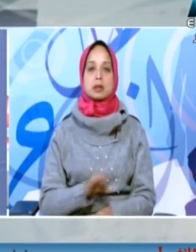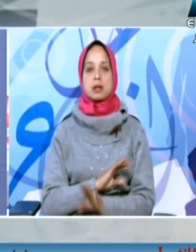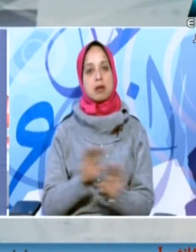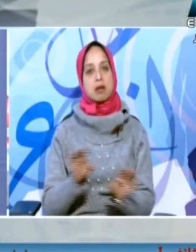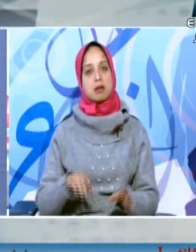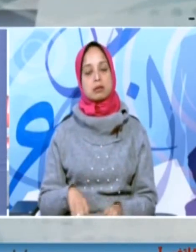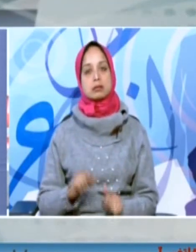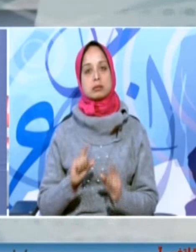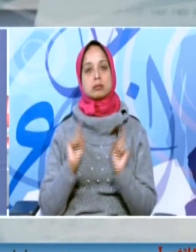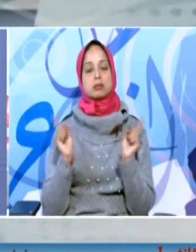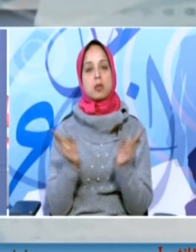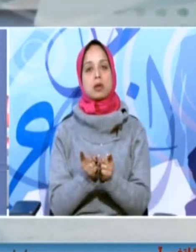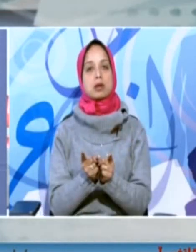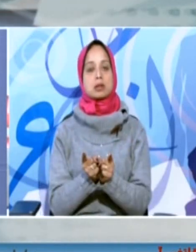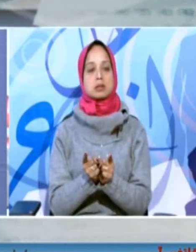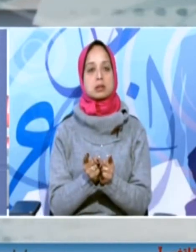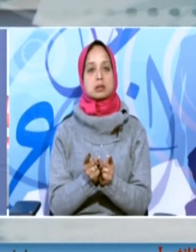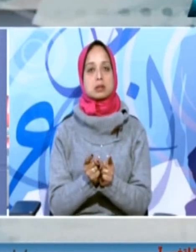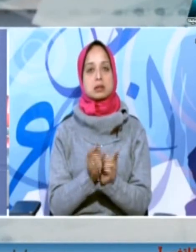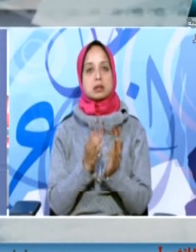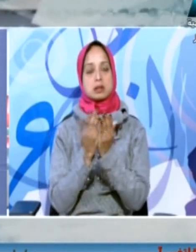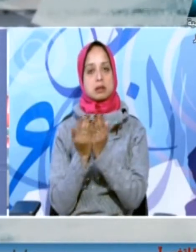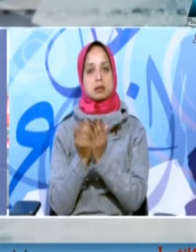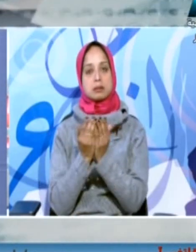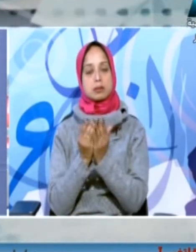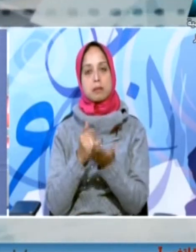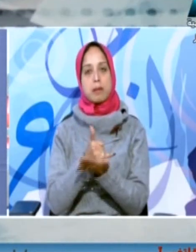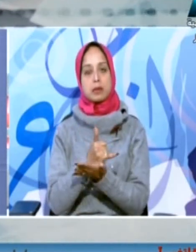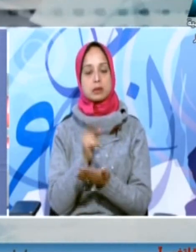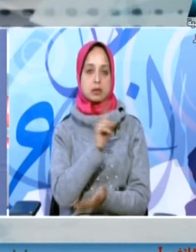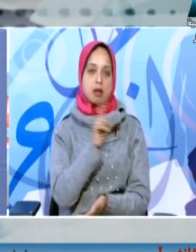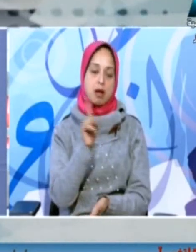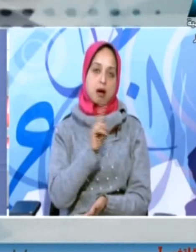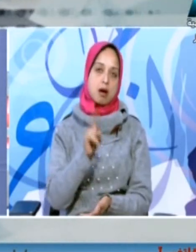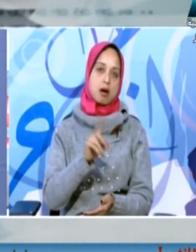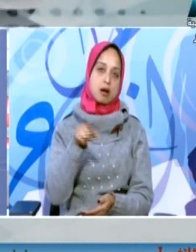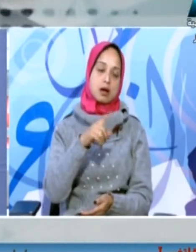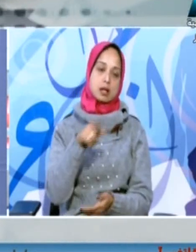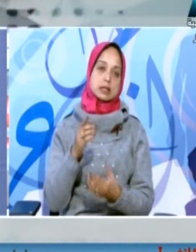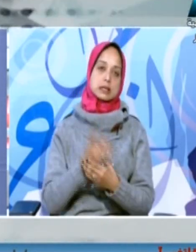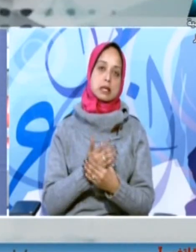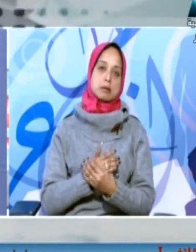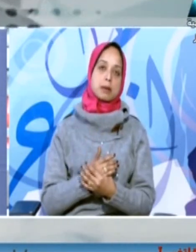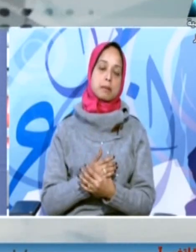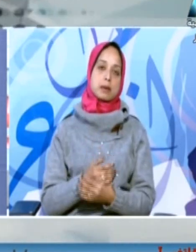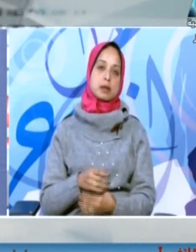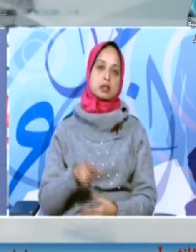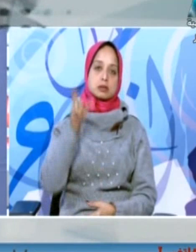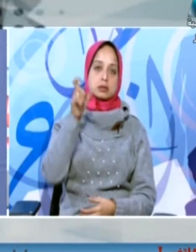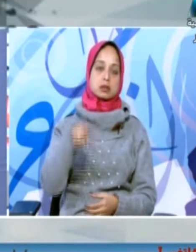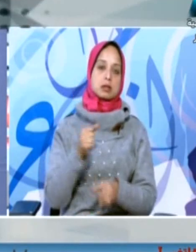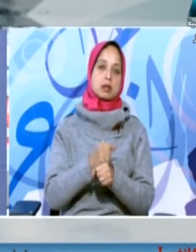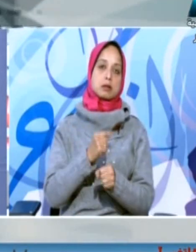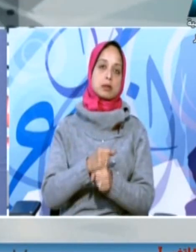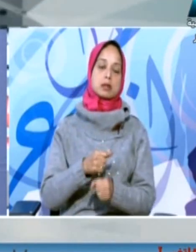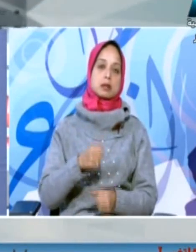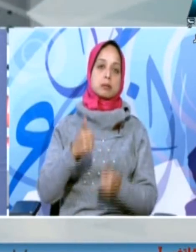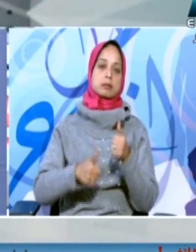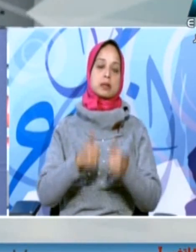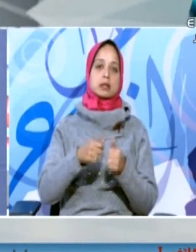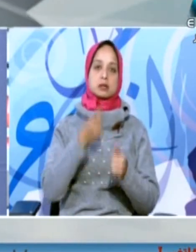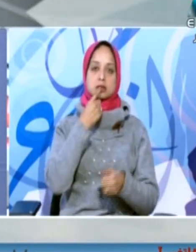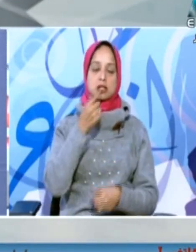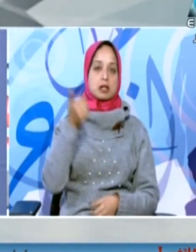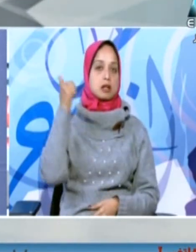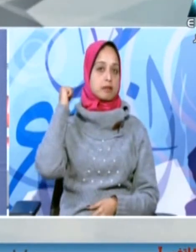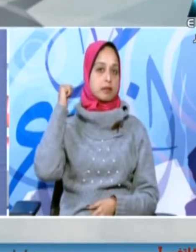تلخص. انت ما سمعتش اللي انا قلته كويس يا محمود، انا قلت لك اللي عمل الامتحان السنه اللي فاتت يا محمود تقريبا شاف